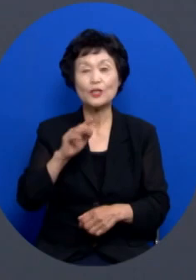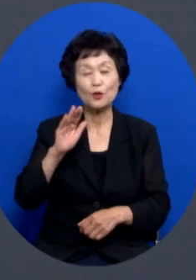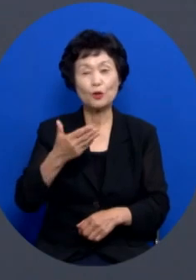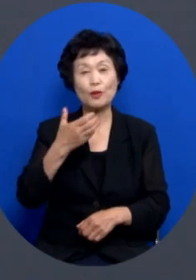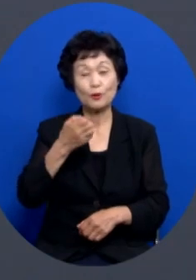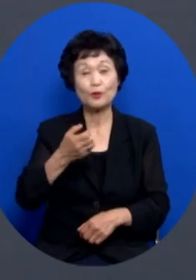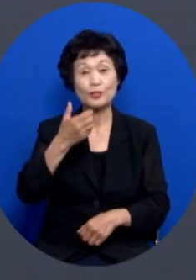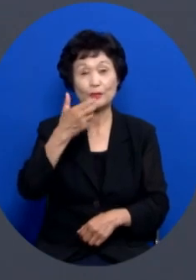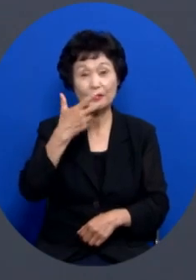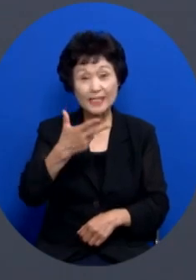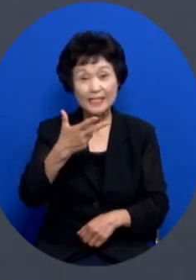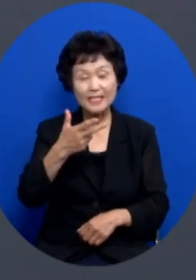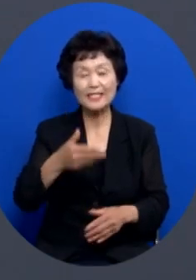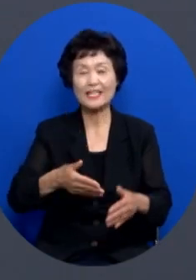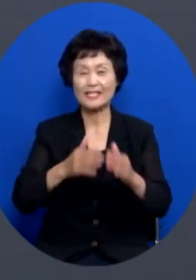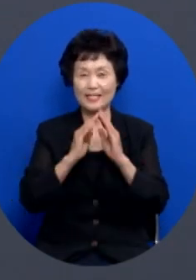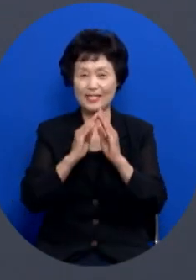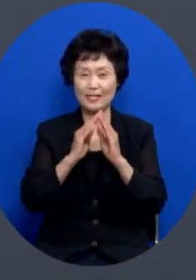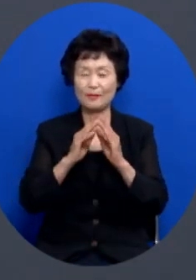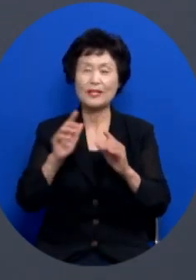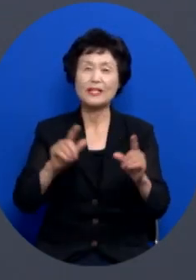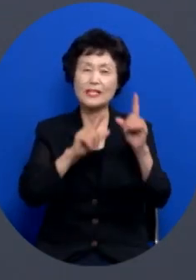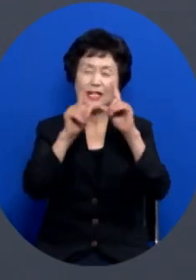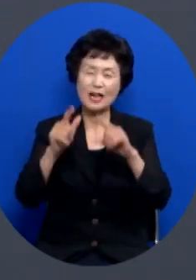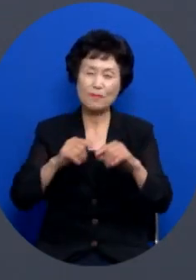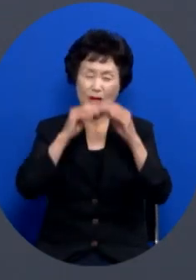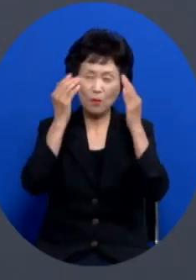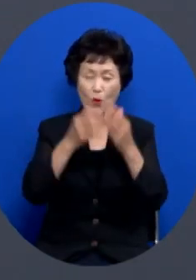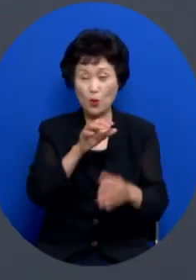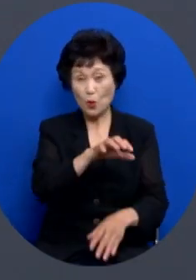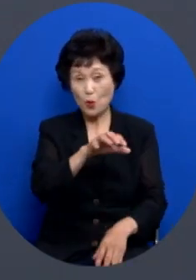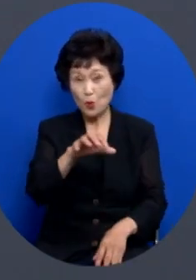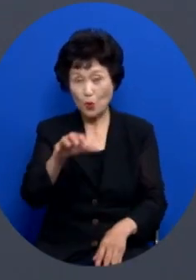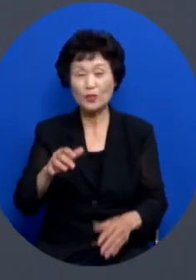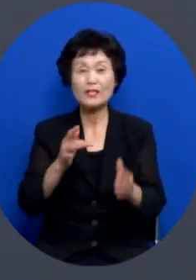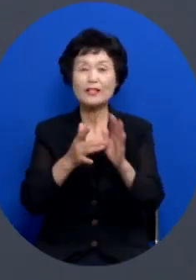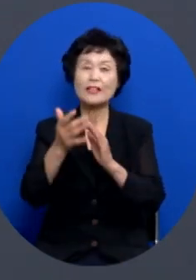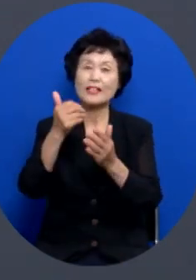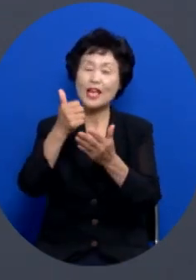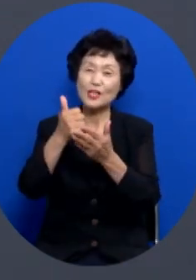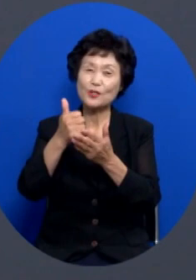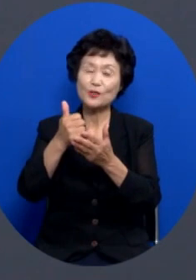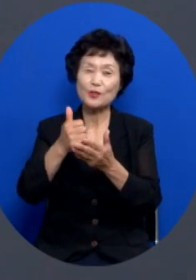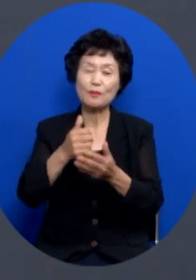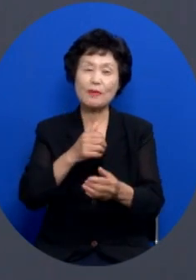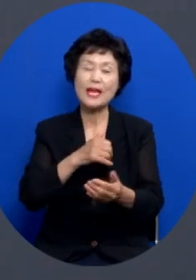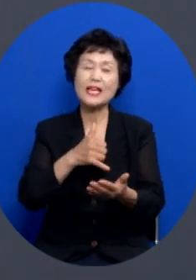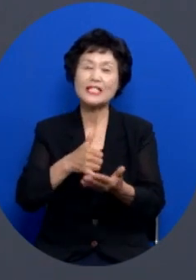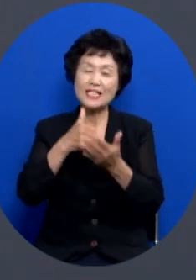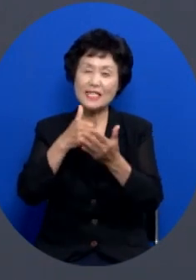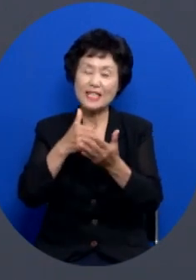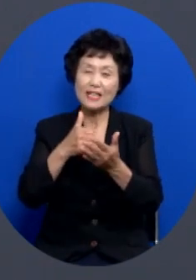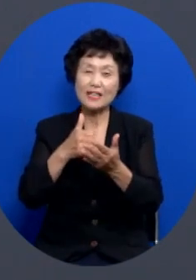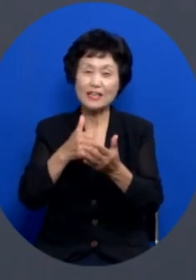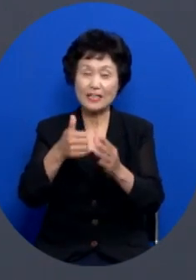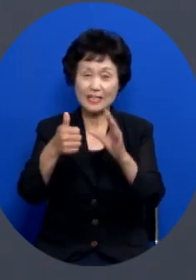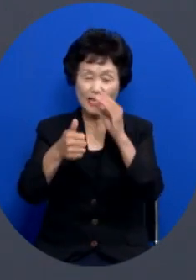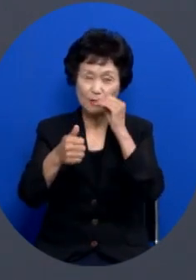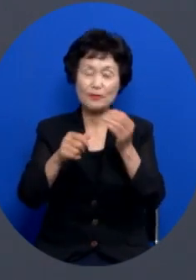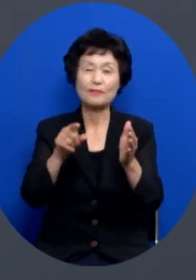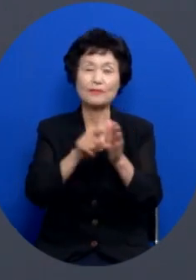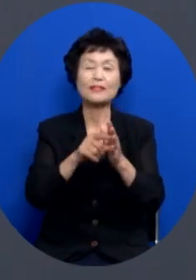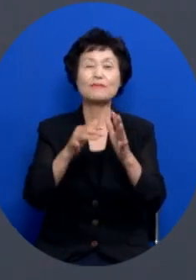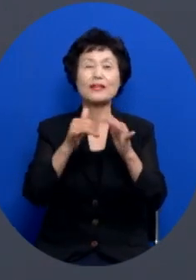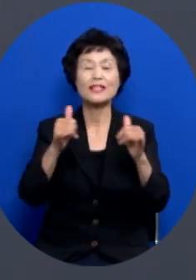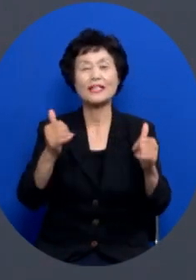1997년에 설립되었고 삶의 모든 영역에서 예수님의 성품과 인격을 갖춘 믿음의 다음 세대들을